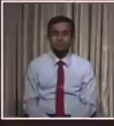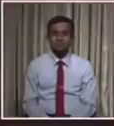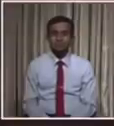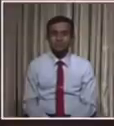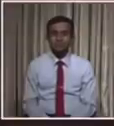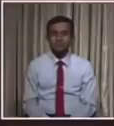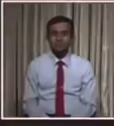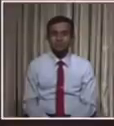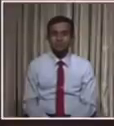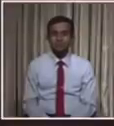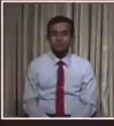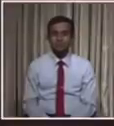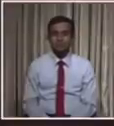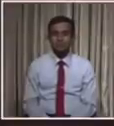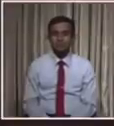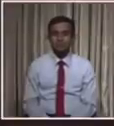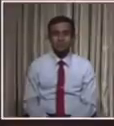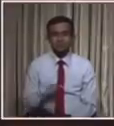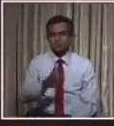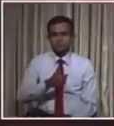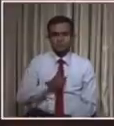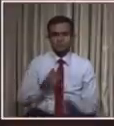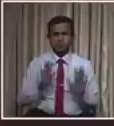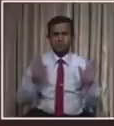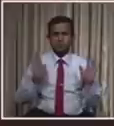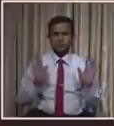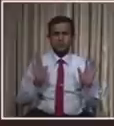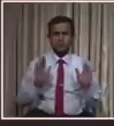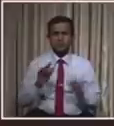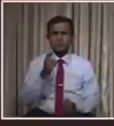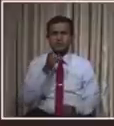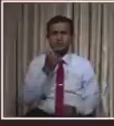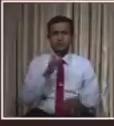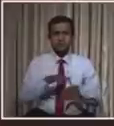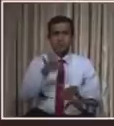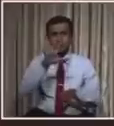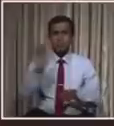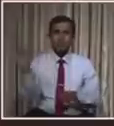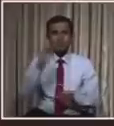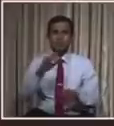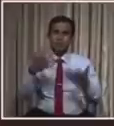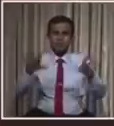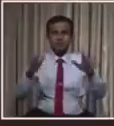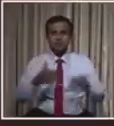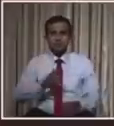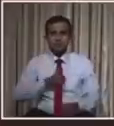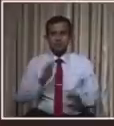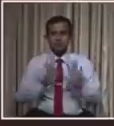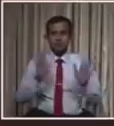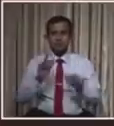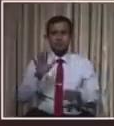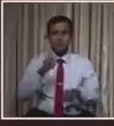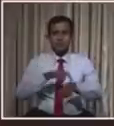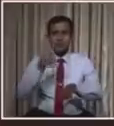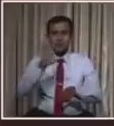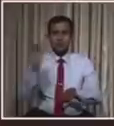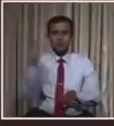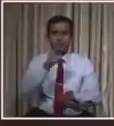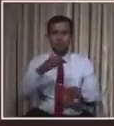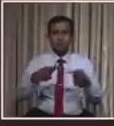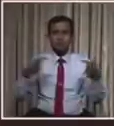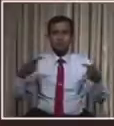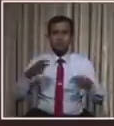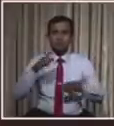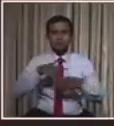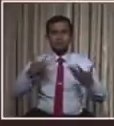අපි කිසිසේත් මේකට එකඟ වෙන්නේ නැහැ පහෙන් පස්සේ අමතුමාට දිනලක අවසන් කරන්න ඕන අපි එකඟ වෙන්නේ නැහැ පහෙන් පස්සේ වෙලාව දෙනවට විපක්ෂය දැගේ